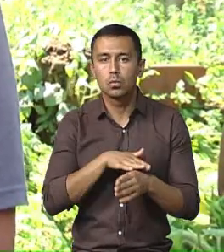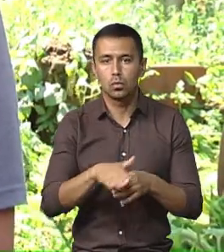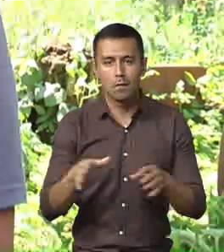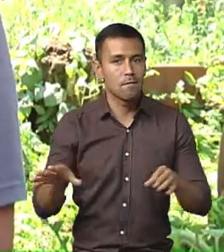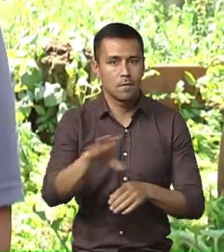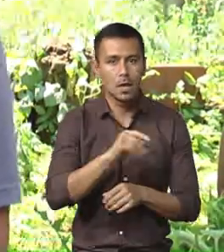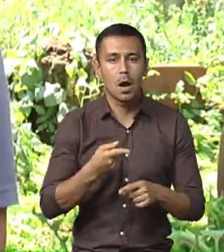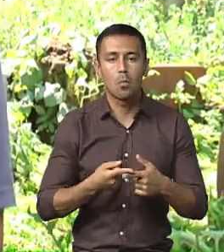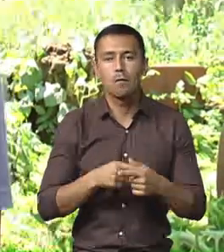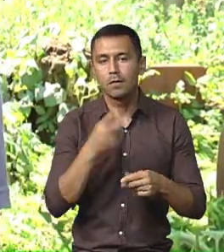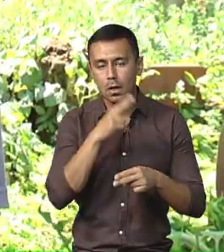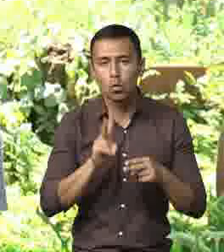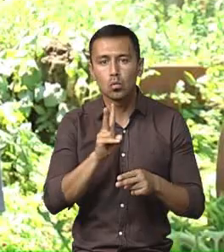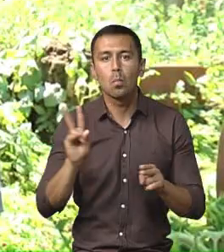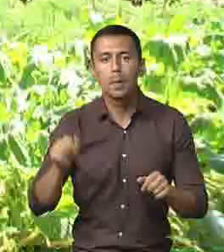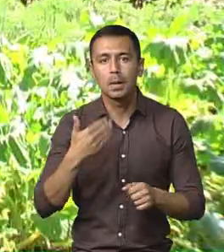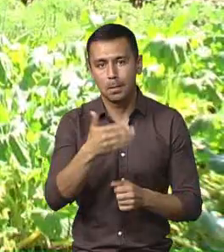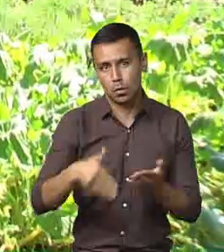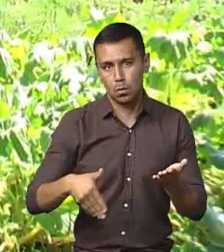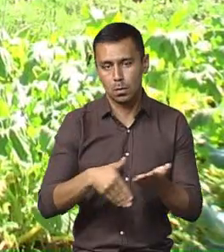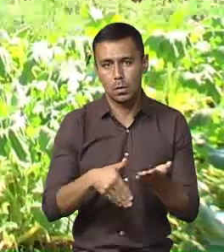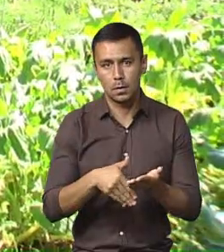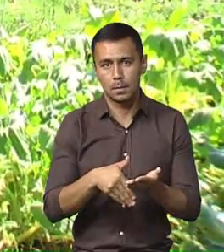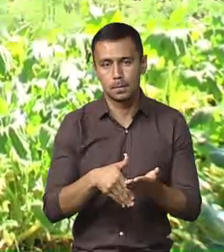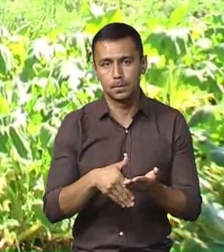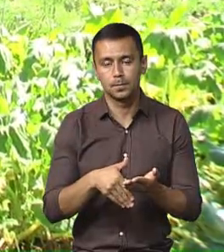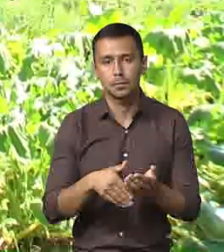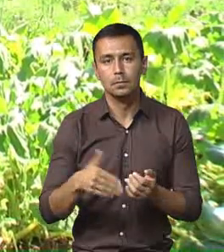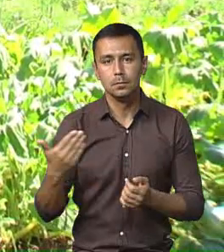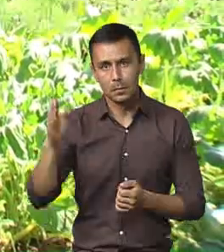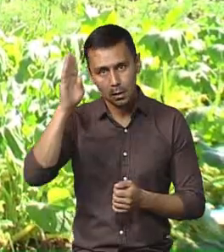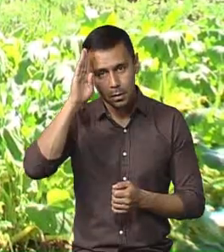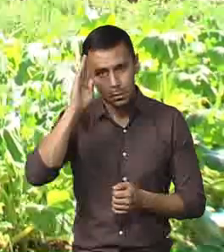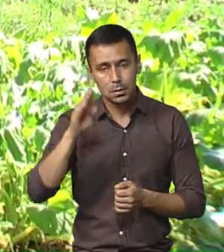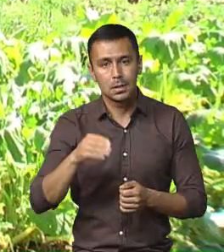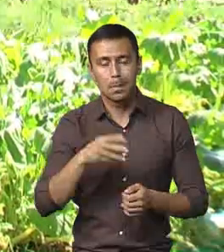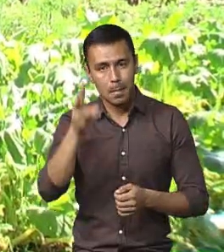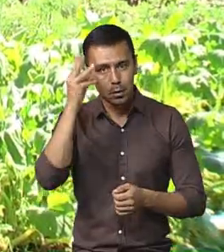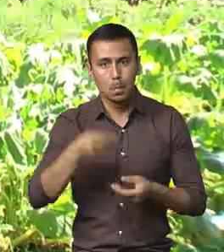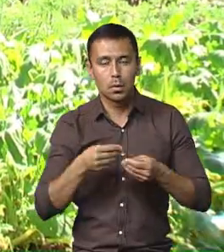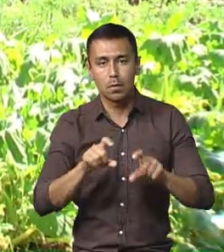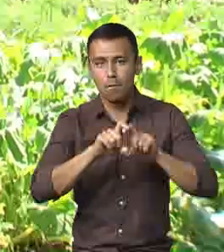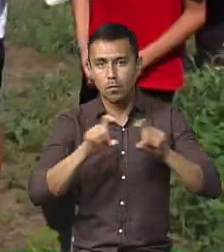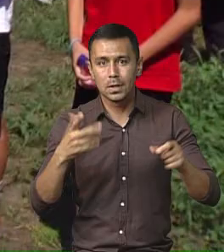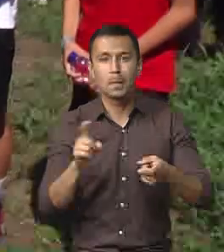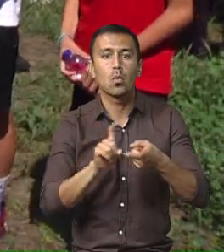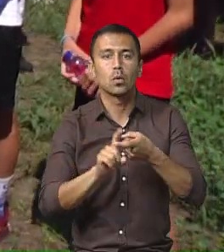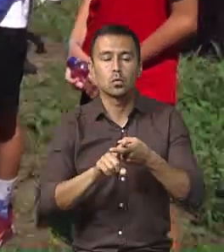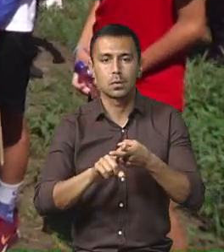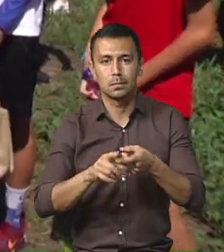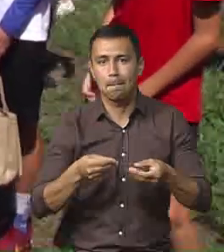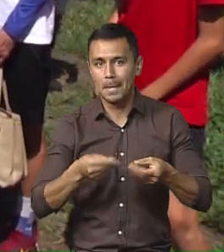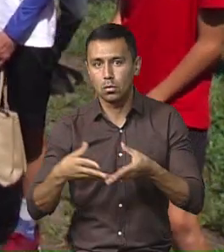або ж втратили когось, хто міг би їм допомогти. Юрій Шелест з Хмельницького благодійного фонду «Волонтери Поділля», з якими контактують